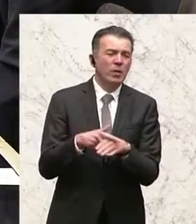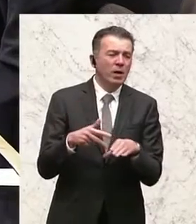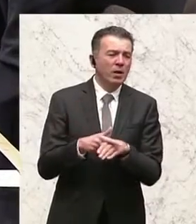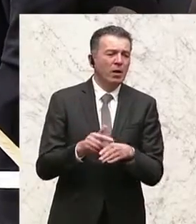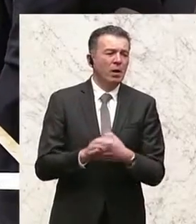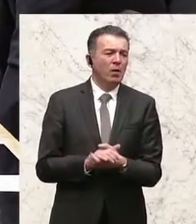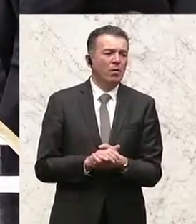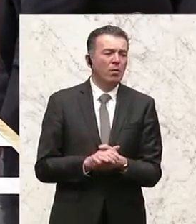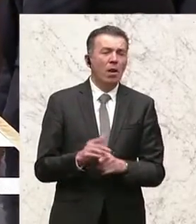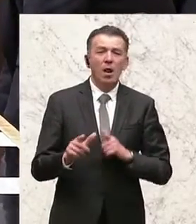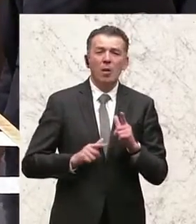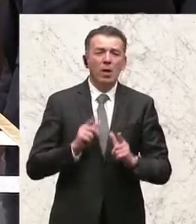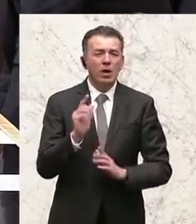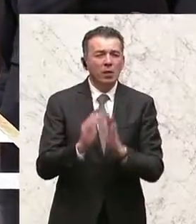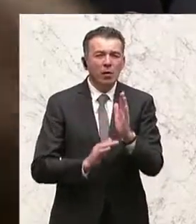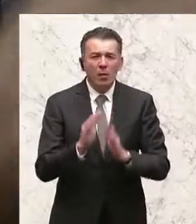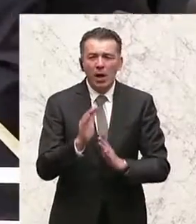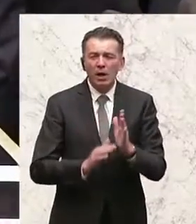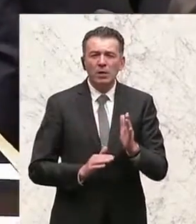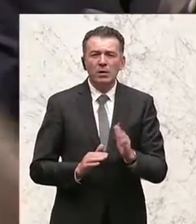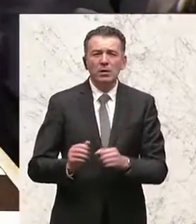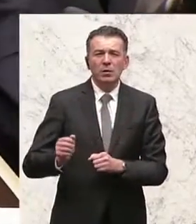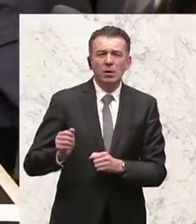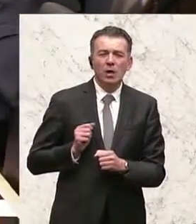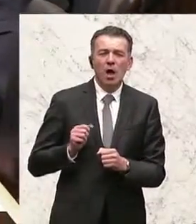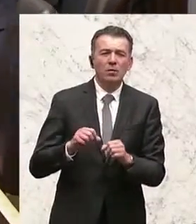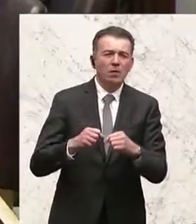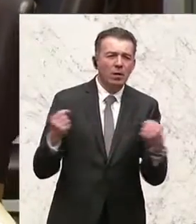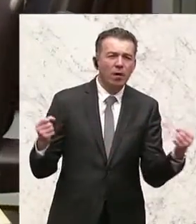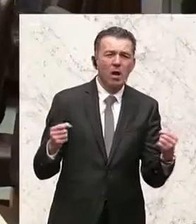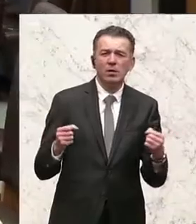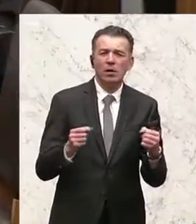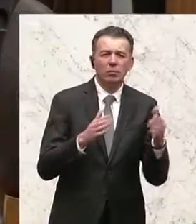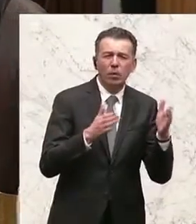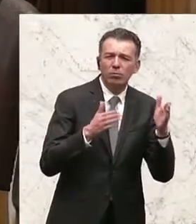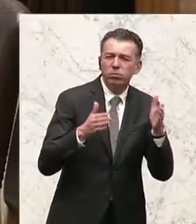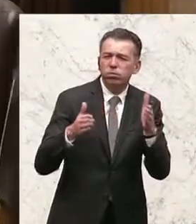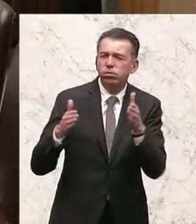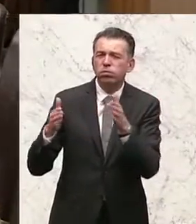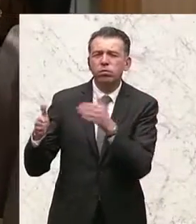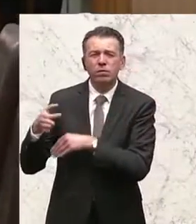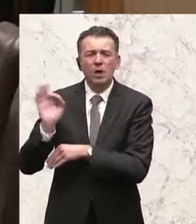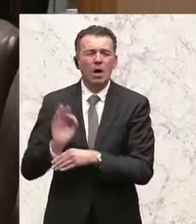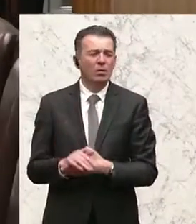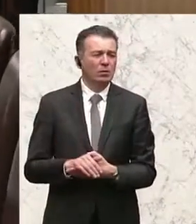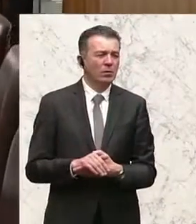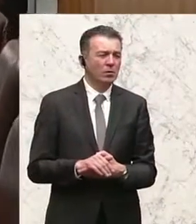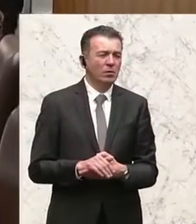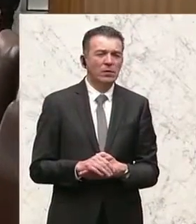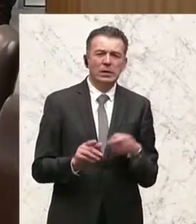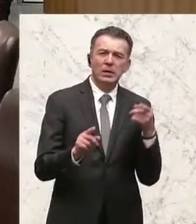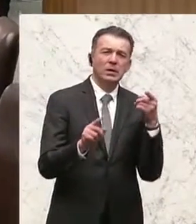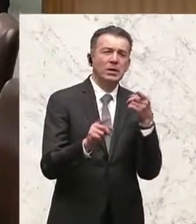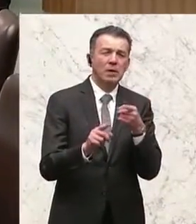Behinderung werden lebendig verbrannt. Soldaten vergewaltigen systematisch Frauen und töten